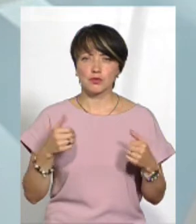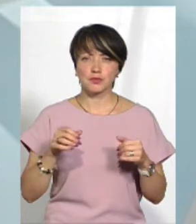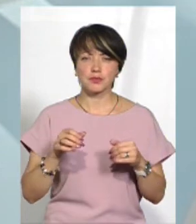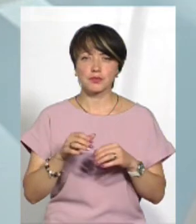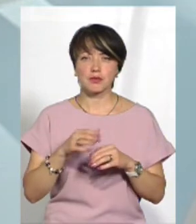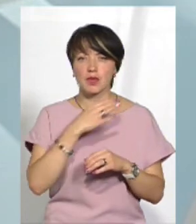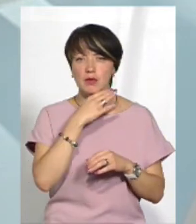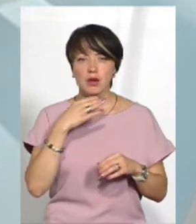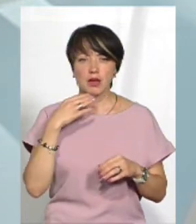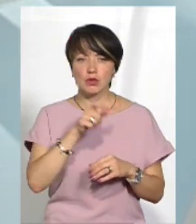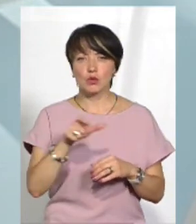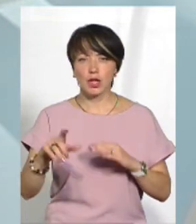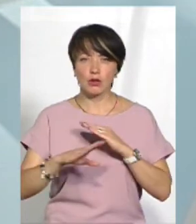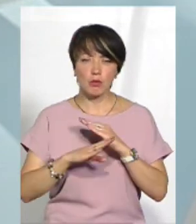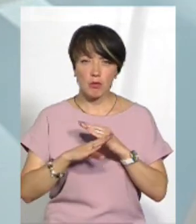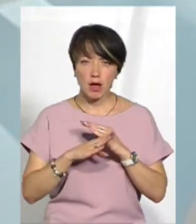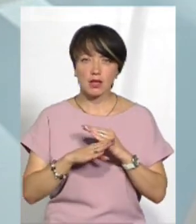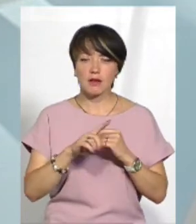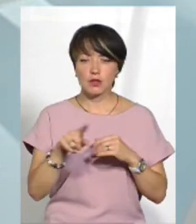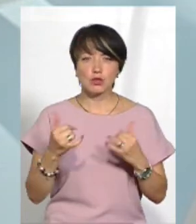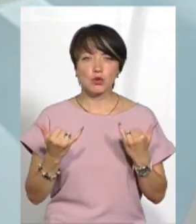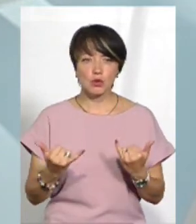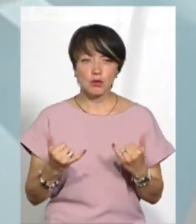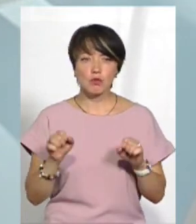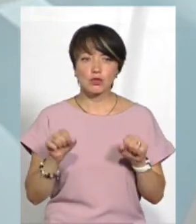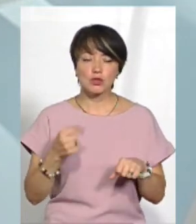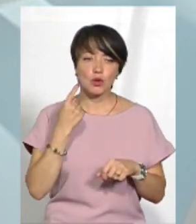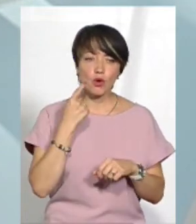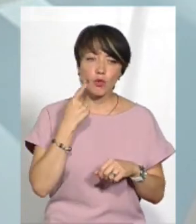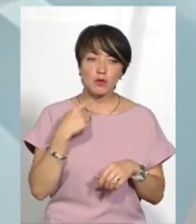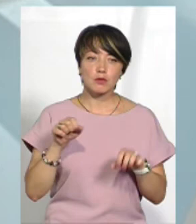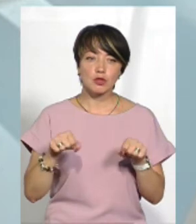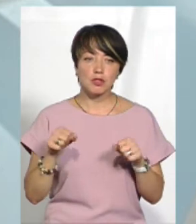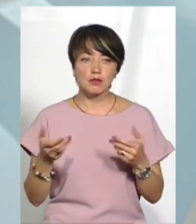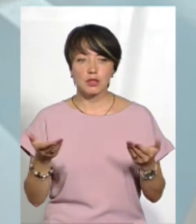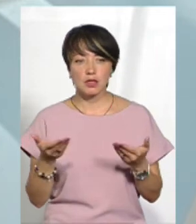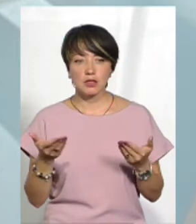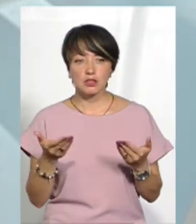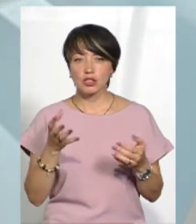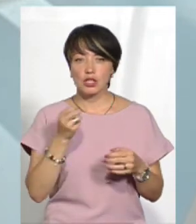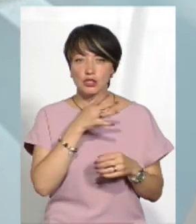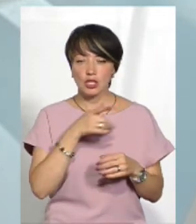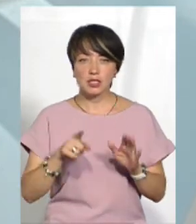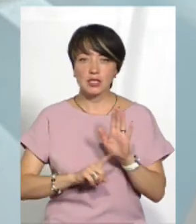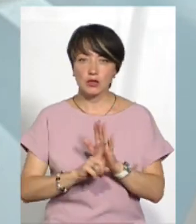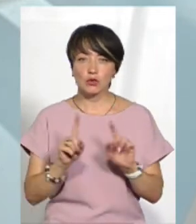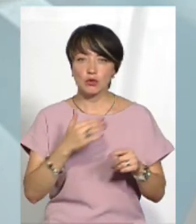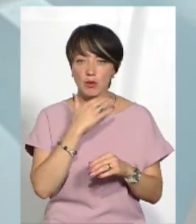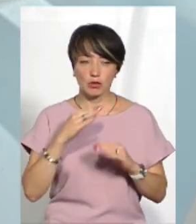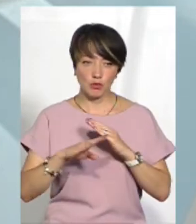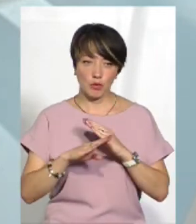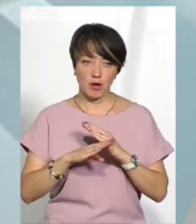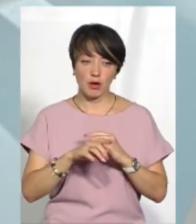що багато нам людей допомагають, і вони сьогодні, можливо, соромляться, можливо, десь ще час не настав. Нам дуже